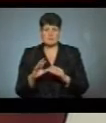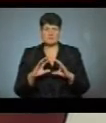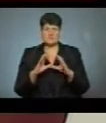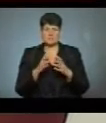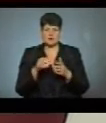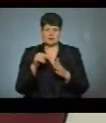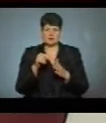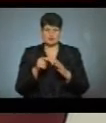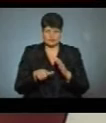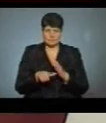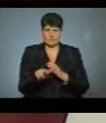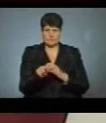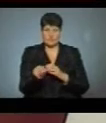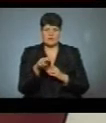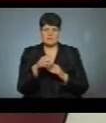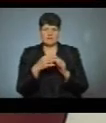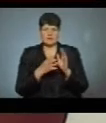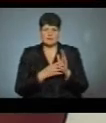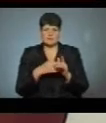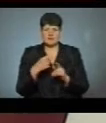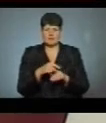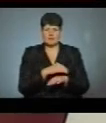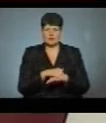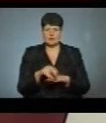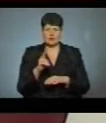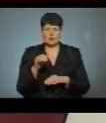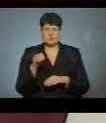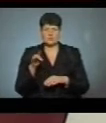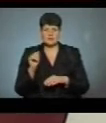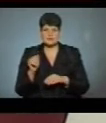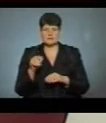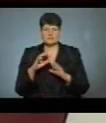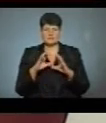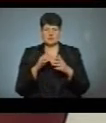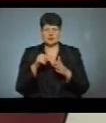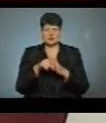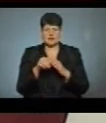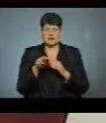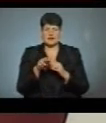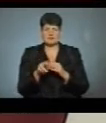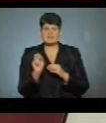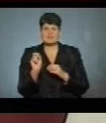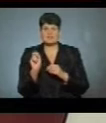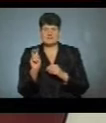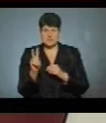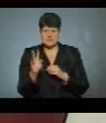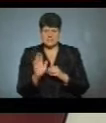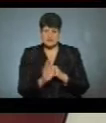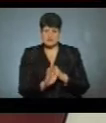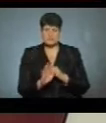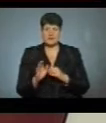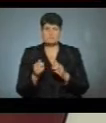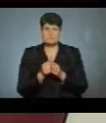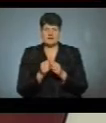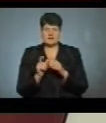значення М-19, на перехресті вулиць Купчинського-Корольова, на трасі міжнародного значення М-12 за Збараським кільцем, біля